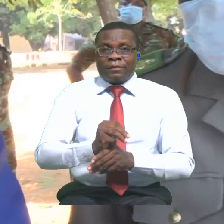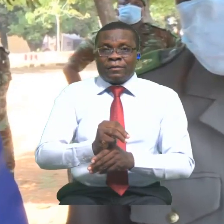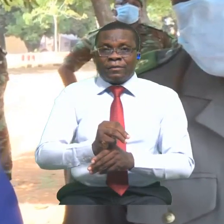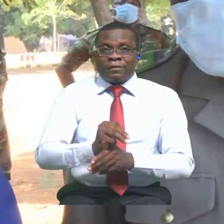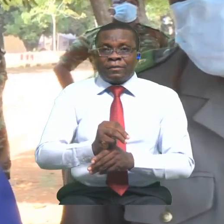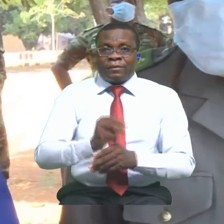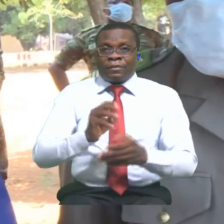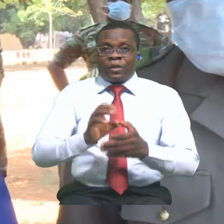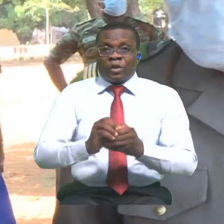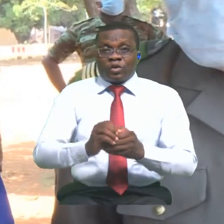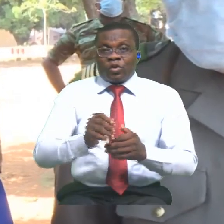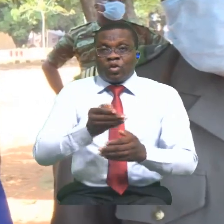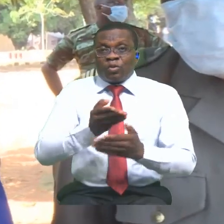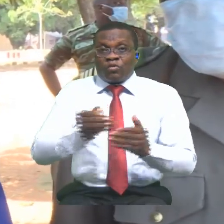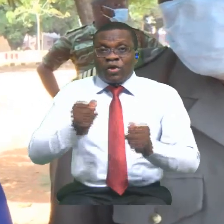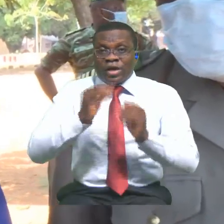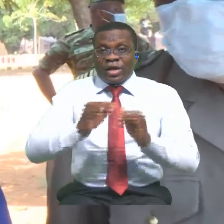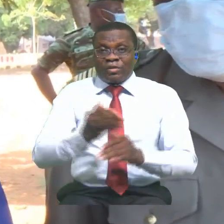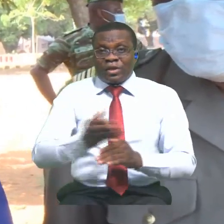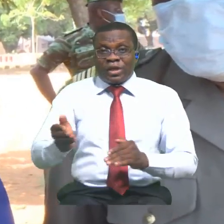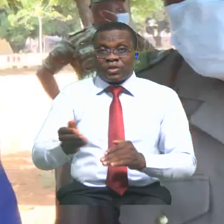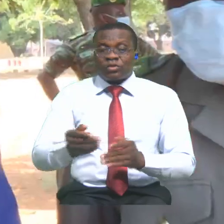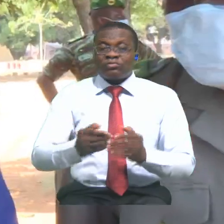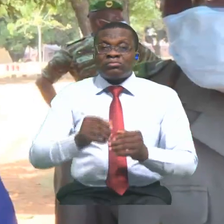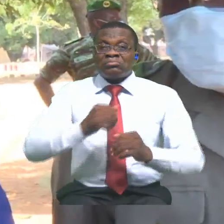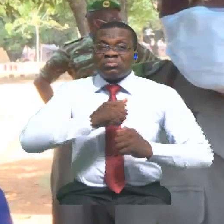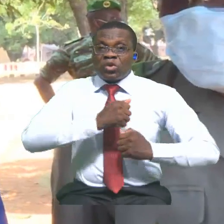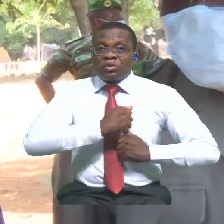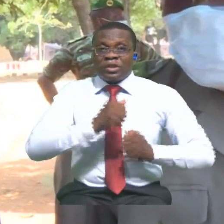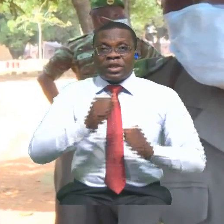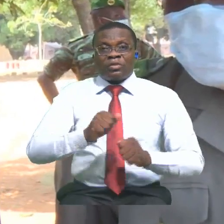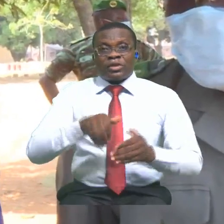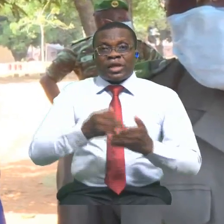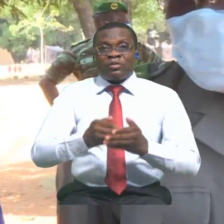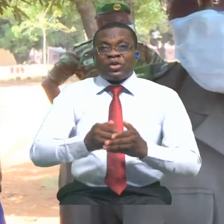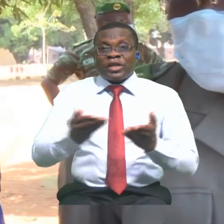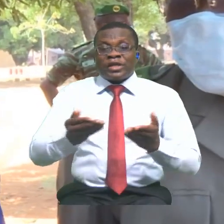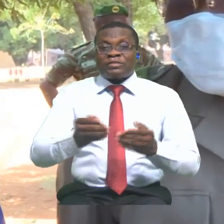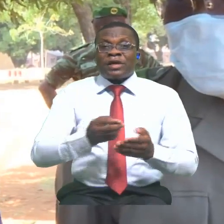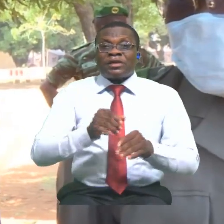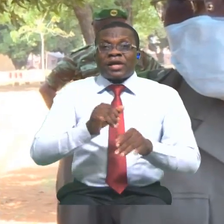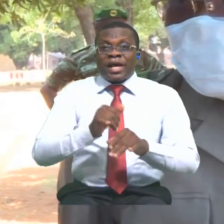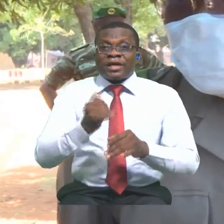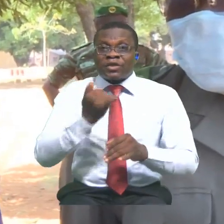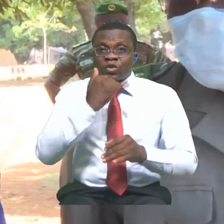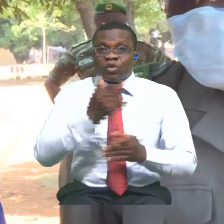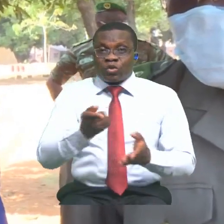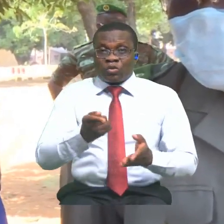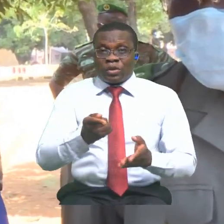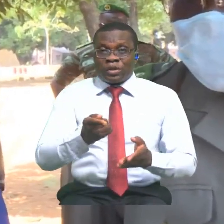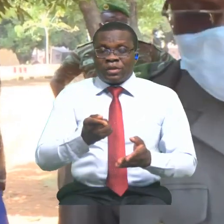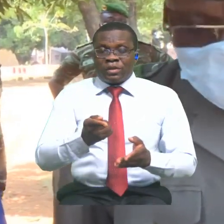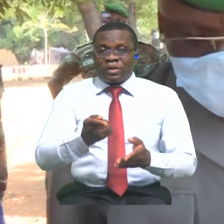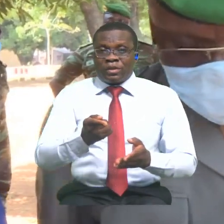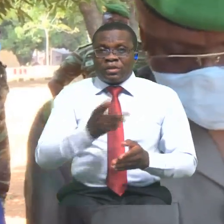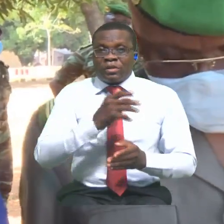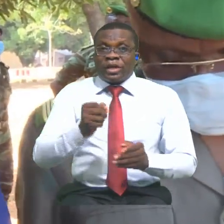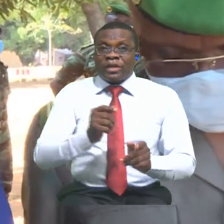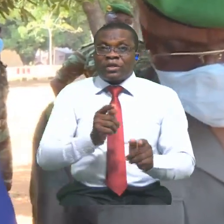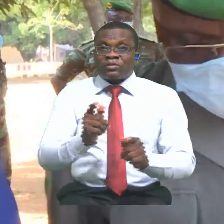de déferlement, des fois le militaire peut être amené à perdre contrôle, son self-control est